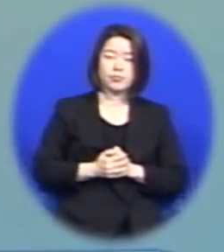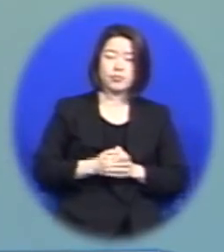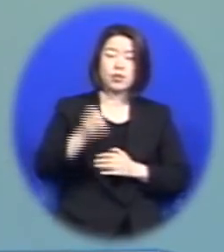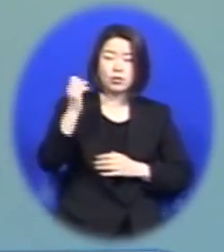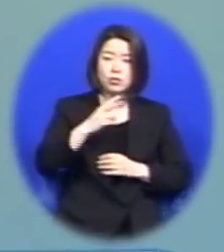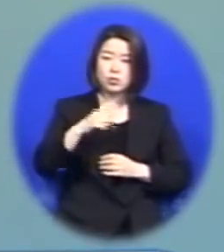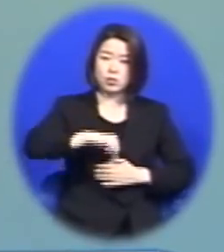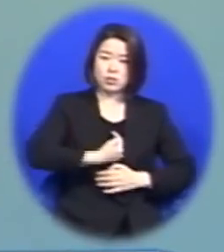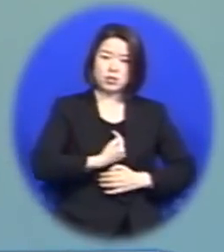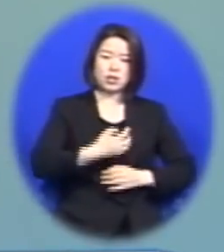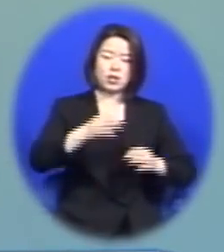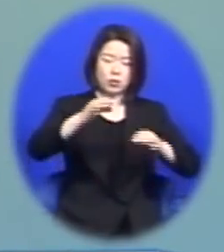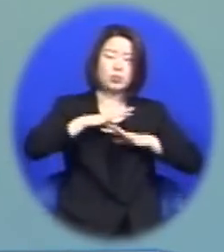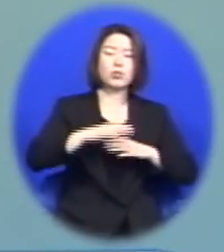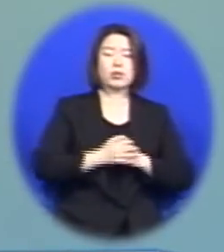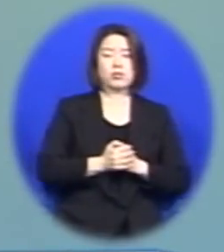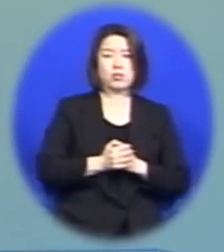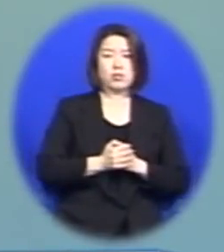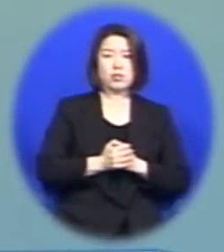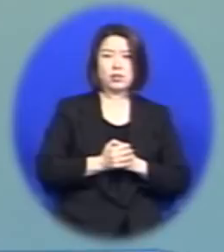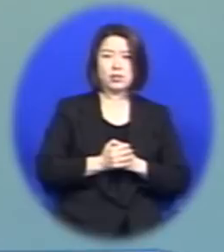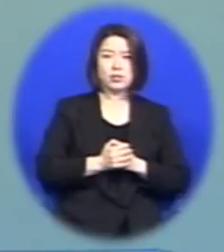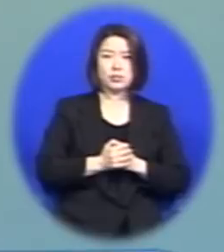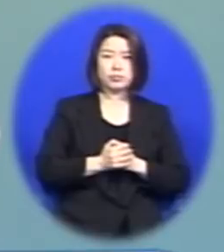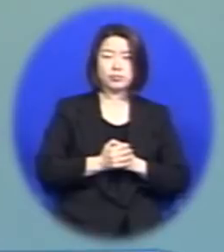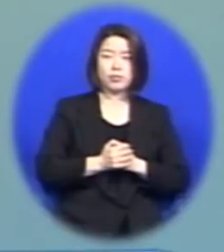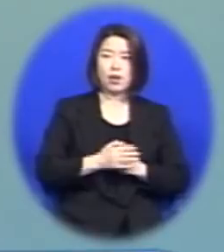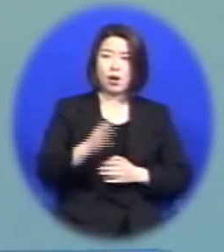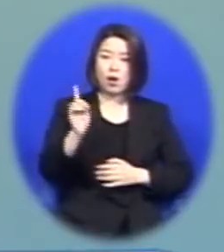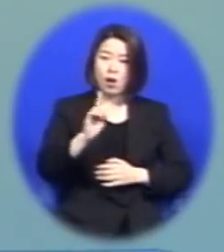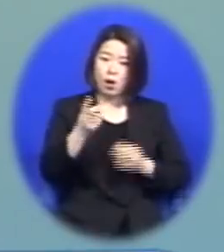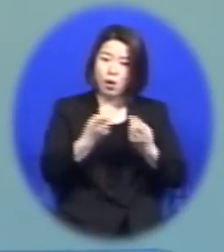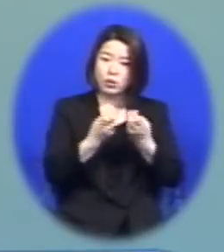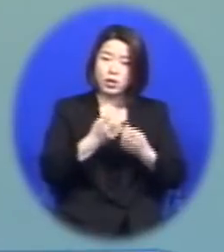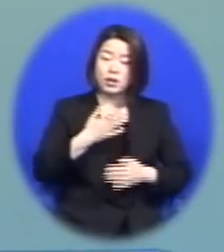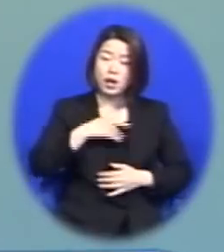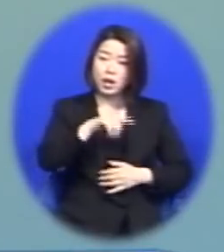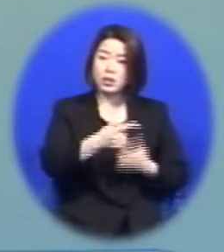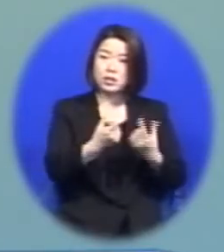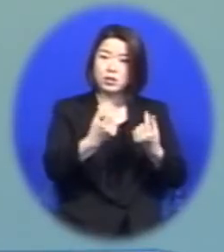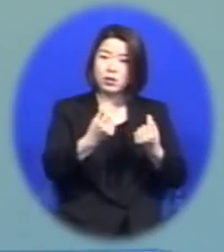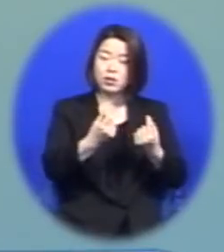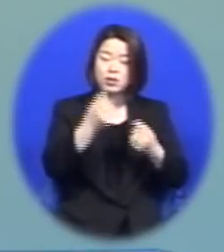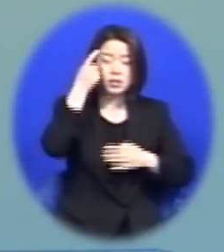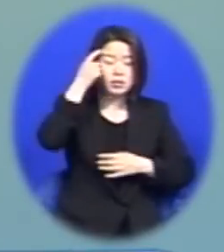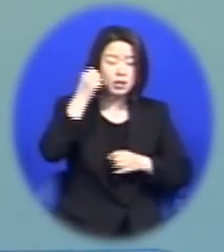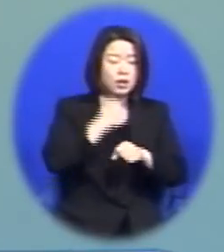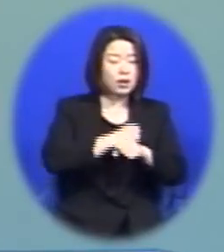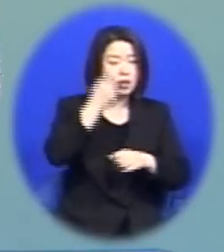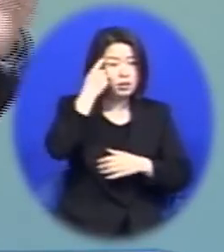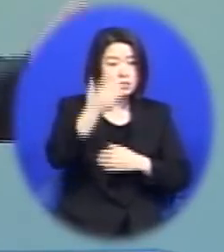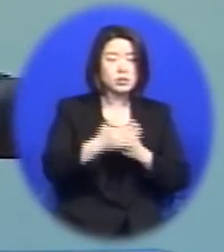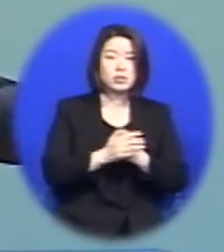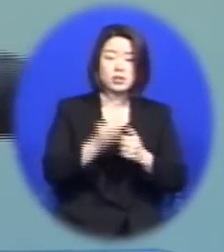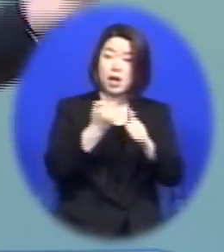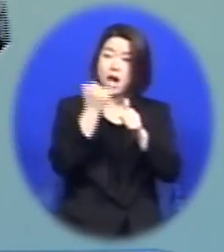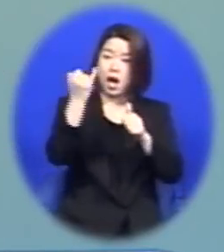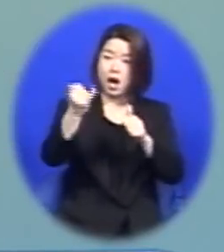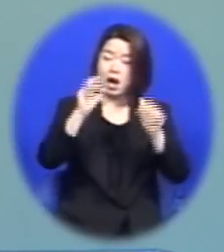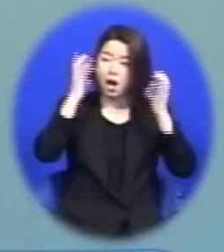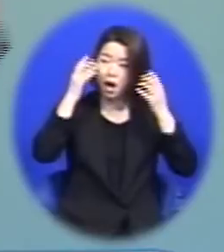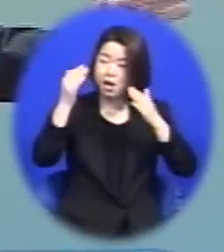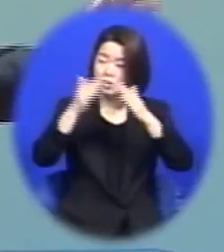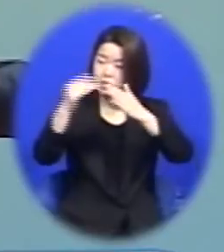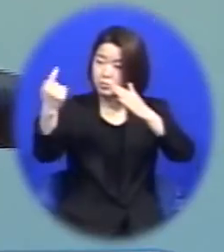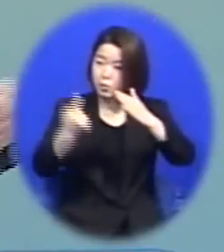그러고는 본인이 논란 거예요 어떻게 내가 이런 생각을 하면 아내와 아이가 집에